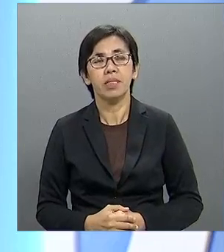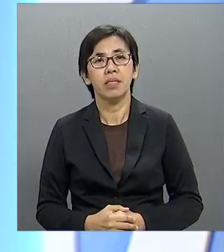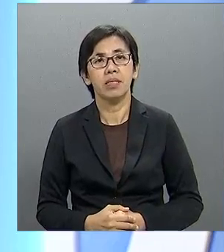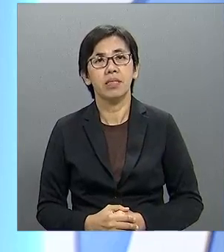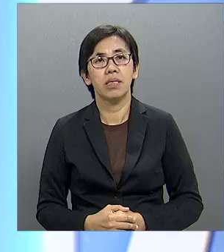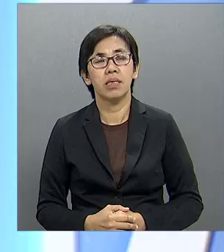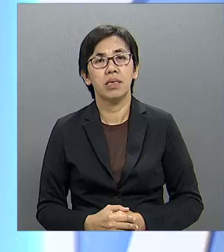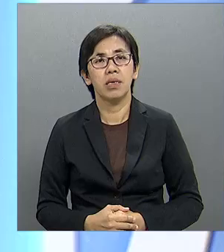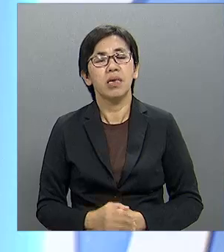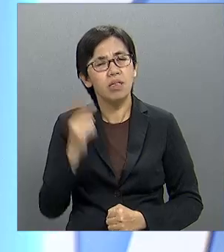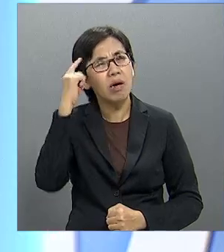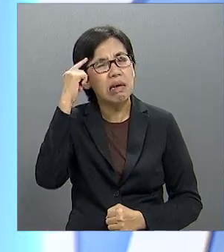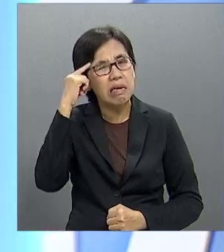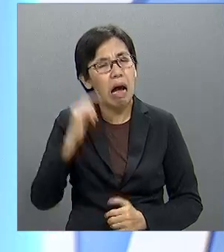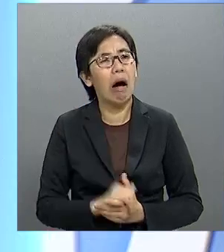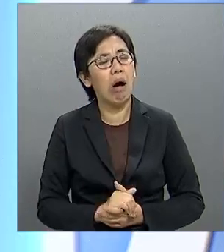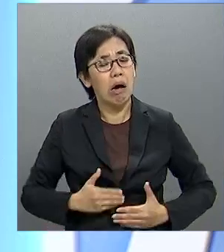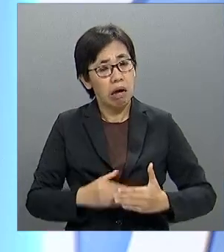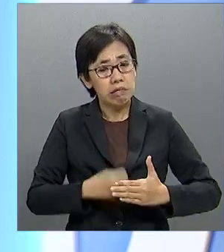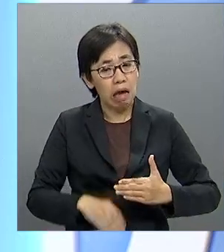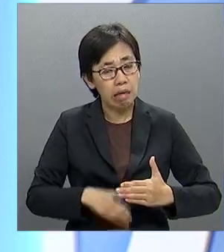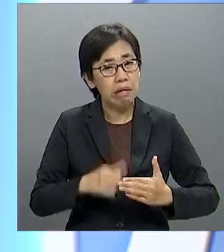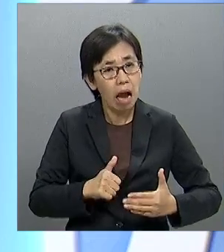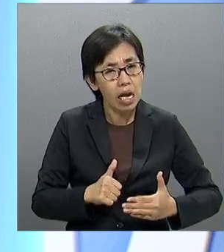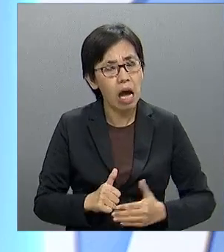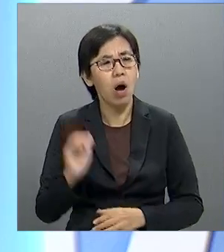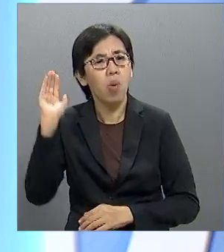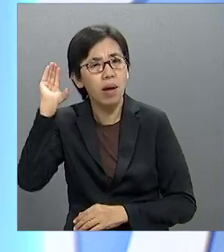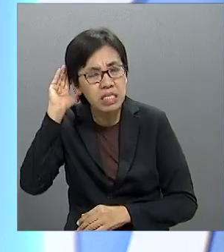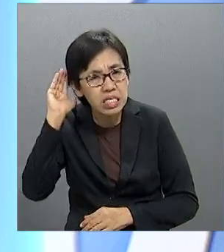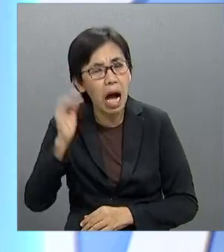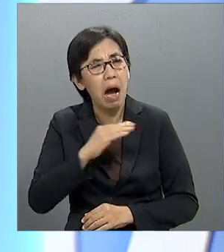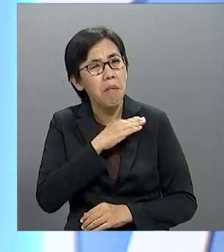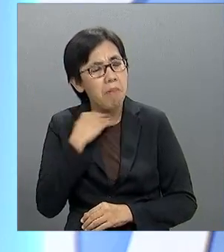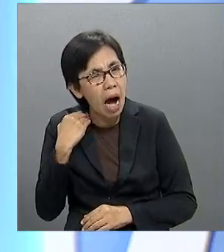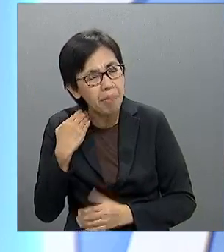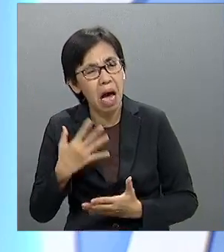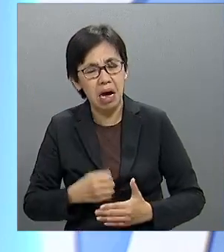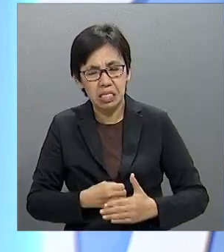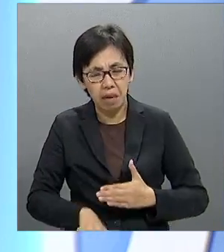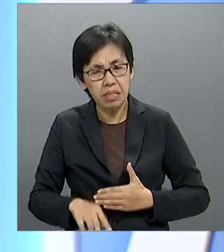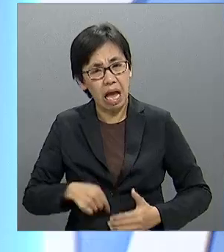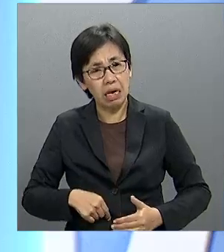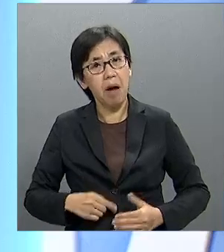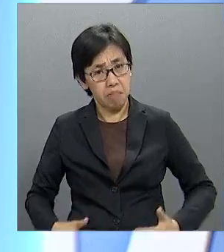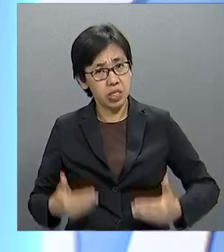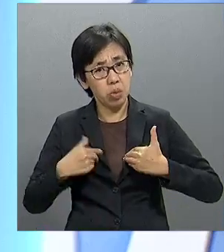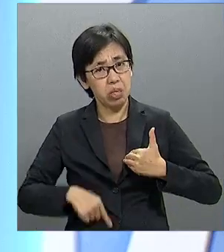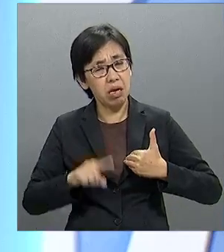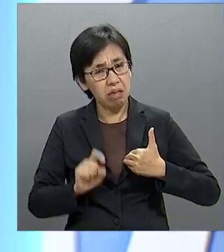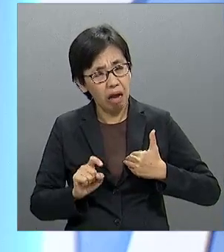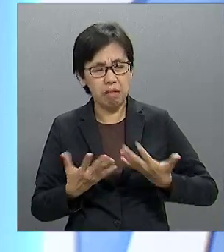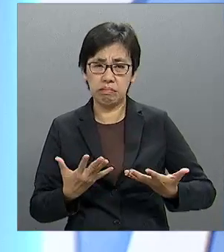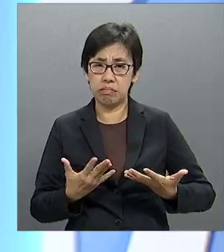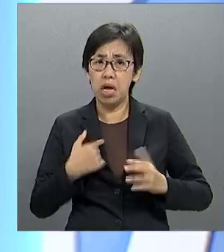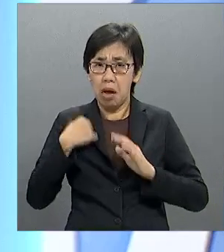หลายอย่างที่น่าสนใจไม่ว่าจะเป็นเรื่องของความเชื่ออาชญากรรมหรือเปล่าแต่สุดท้ายก็แล้วแต่ค่ะคุณผู้ชมคะเรื่องของการตั้ง